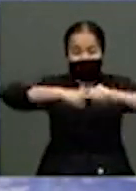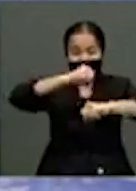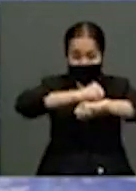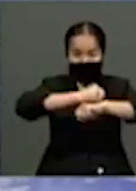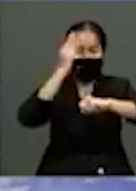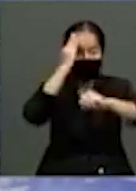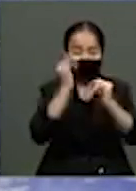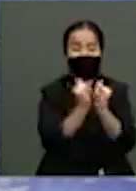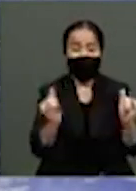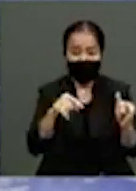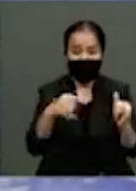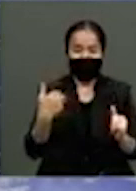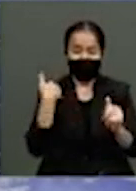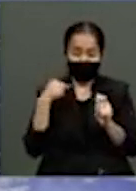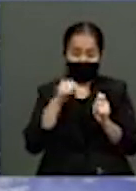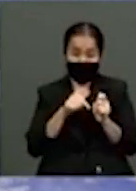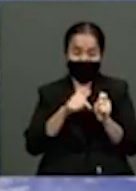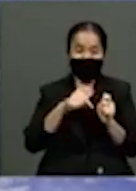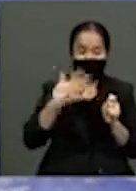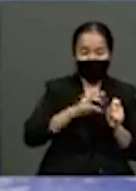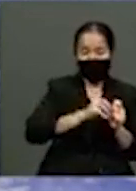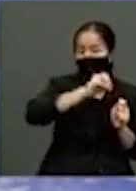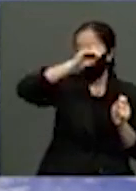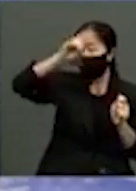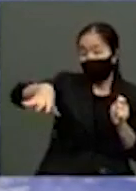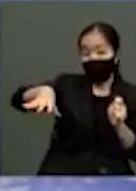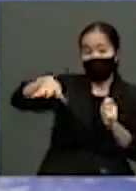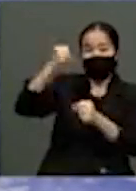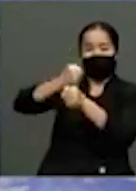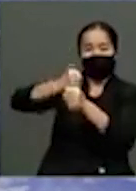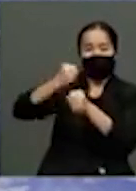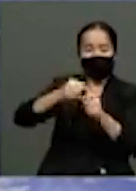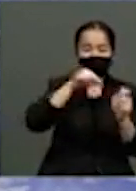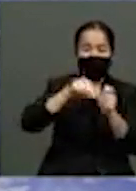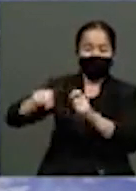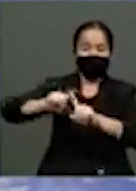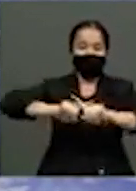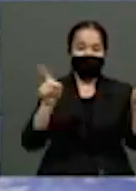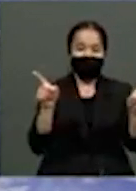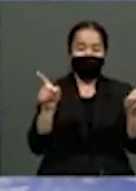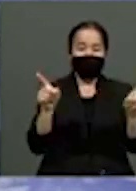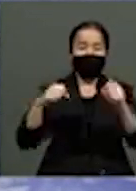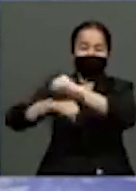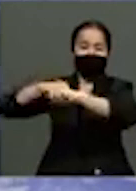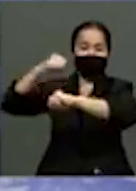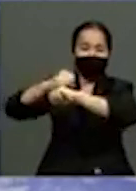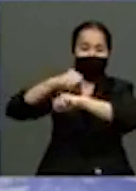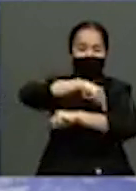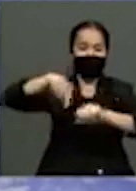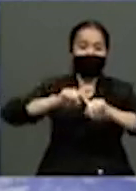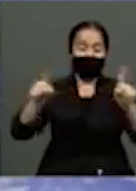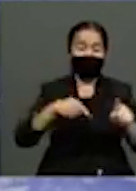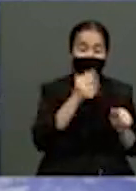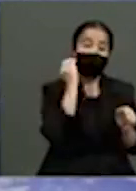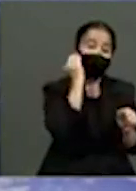อยู่เขตหนึ่งแต่ส่งคนไปอยู่ไซต์งานผมขออนุญาตใช้คำว่าไซต์งานก็คือเป็นพื้นที่ที่ก่อสร้างเนี่ยอยู่อีกเขตหนึ่ง